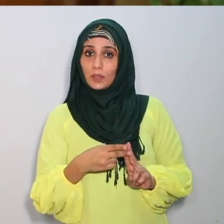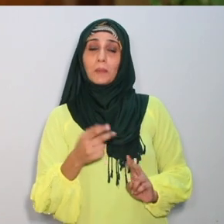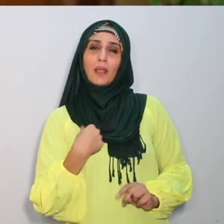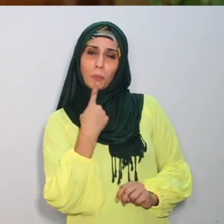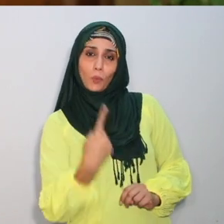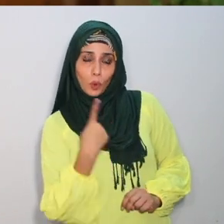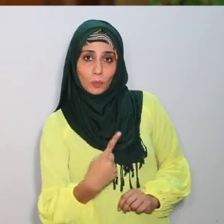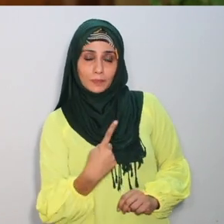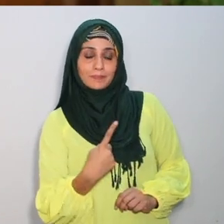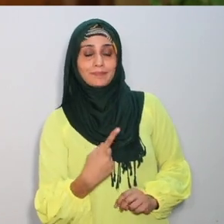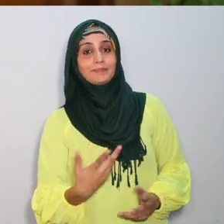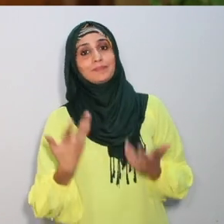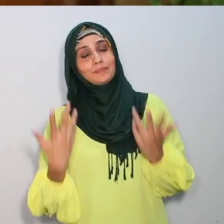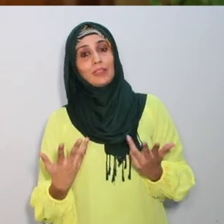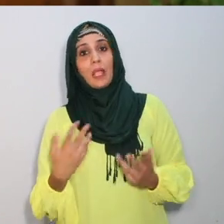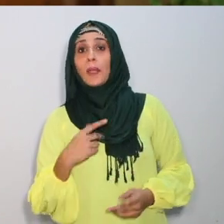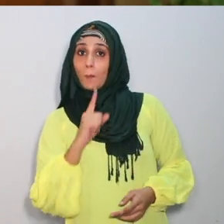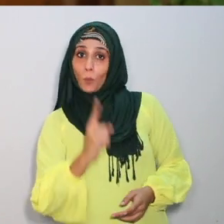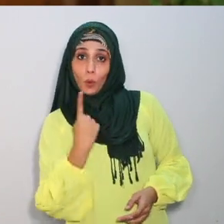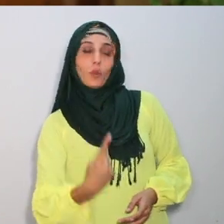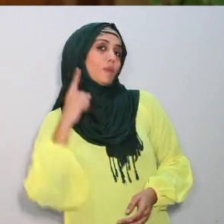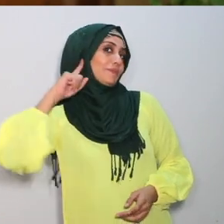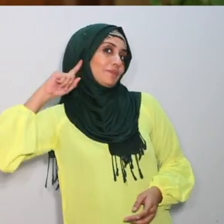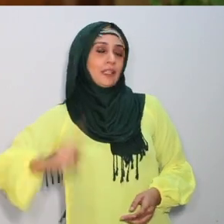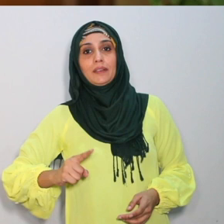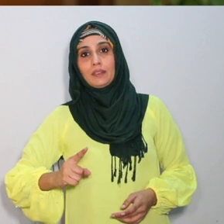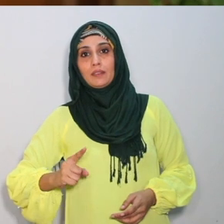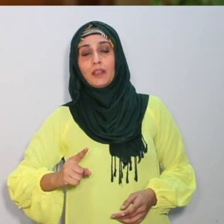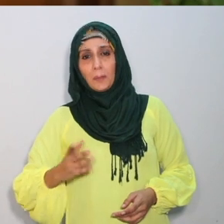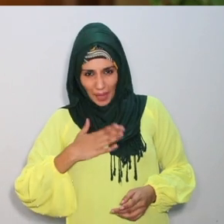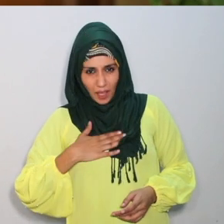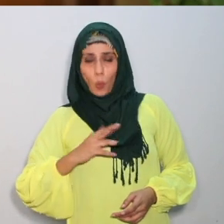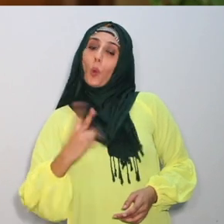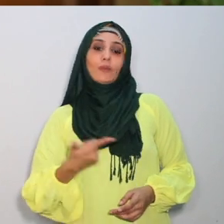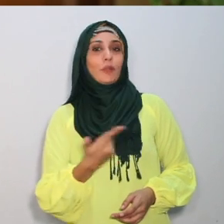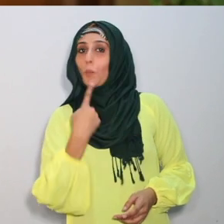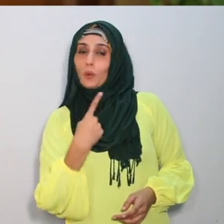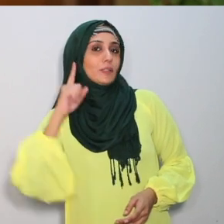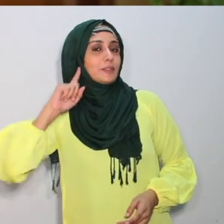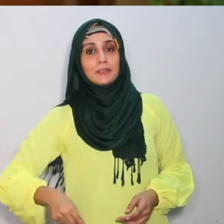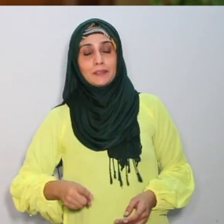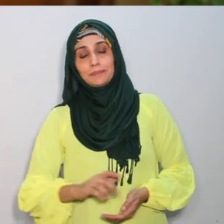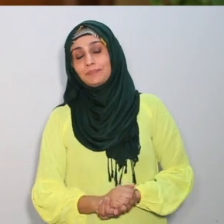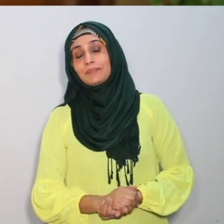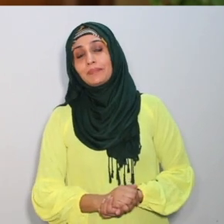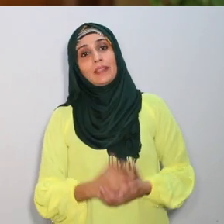इनसे कहती थी कि अरे भाई, एक तो मेरी बात सुनते नहीं थे, मेरी क्या, वो तो किसी की भी बात नहीं सुनते थे, लेकिन